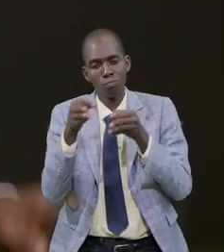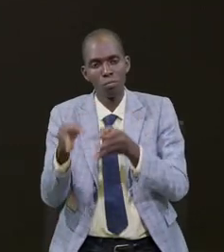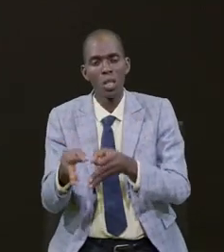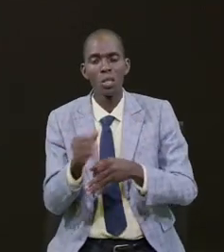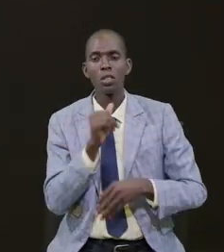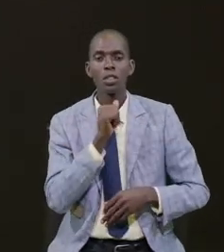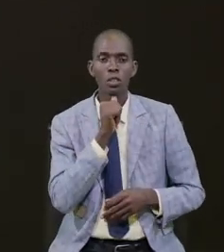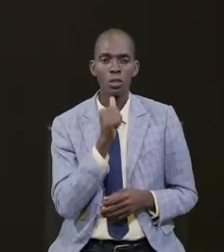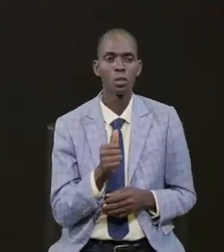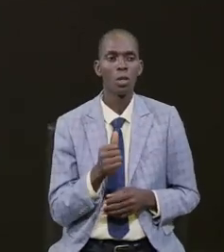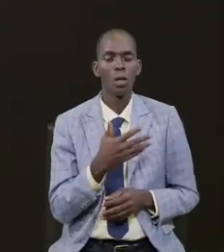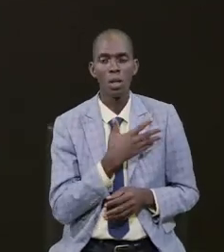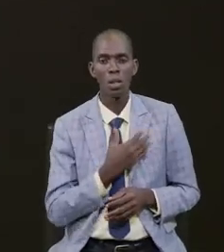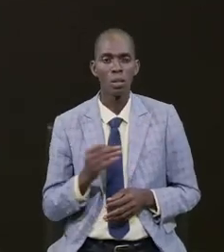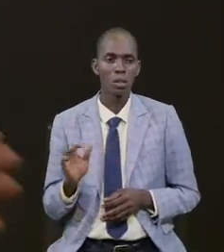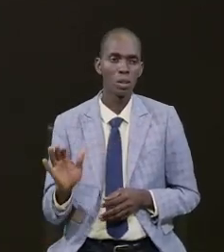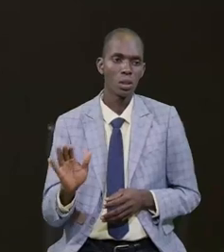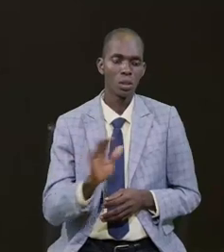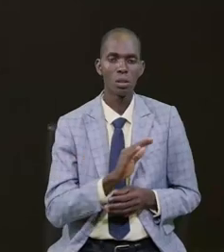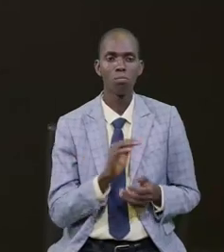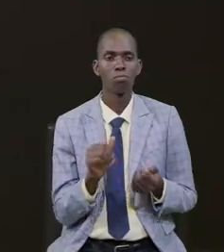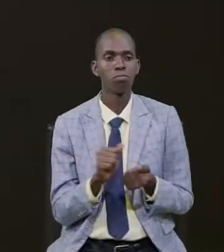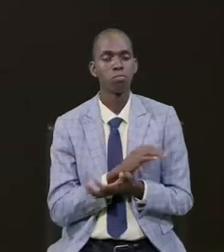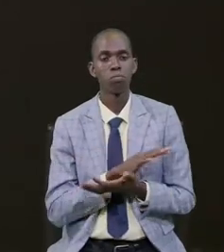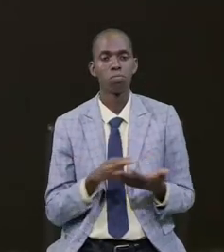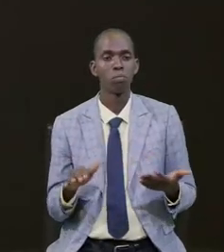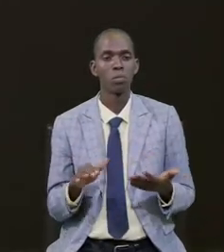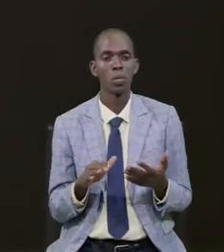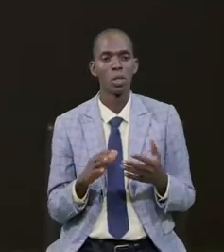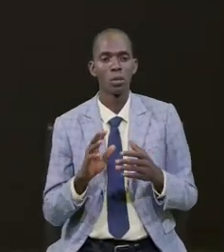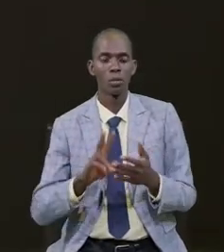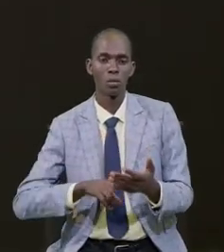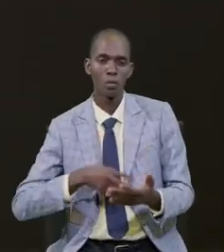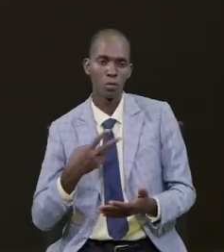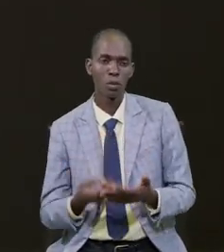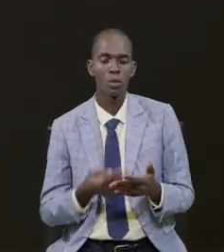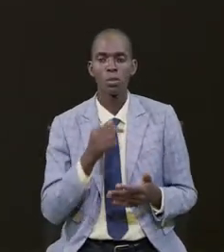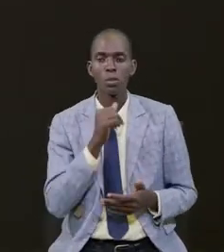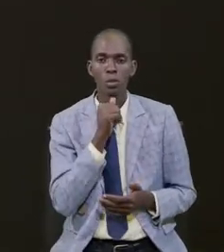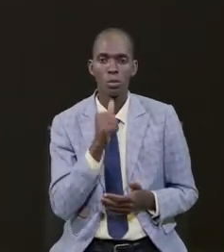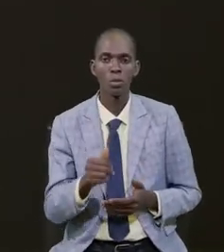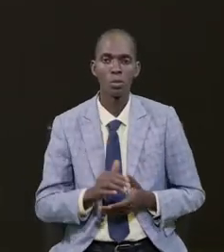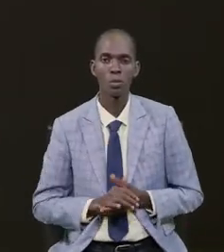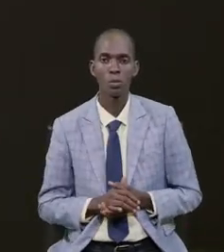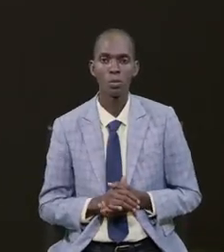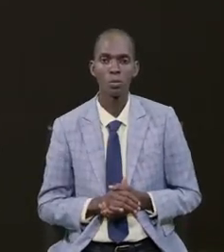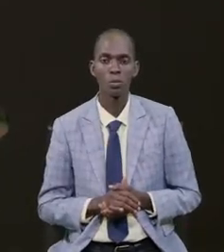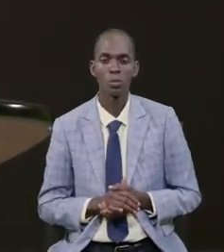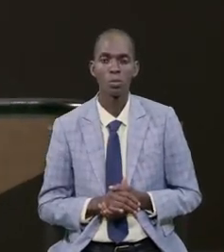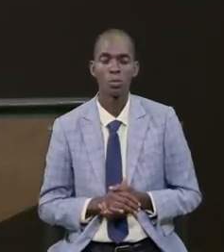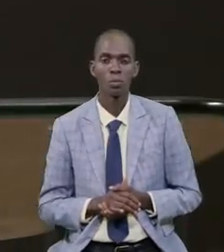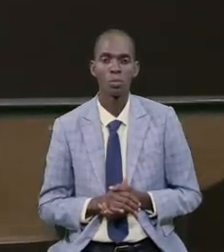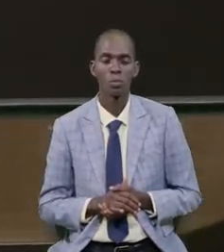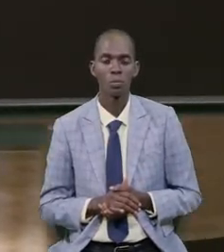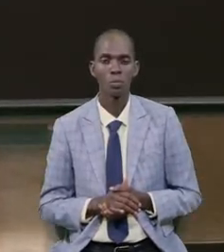la condamnation et dont la ruine ne sommeille point.